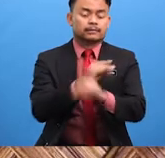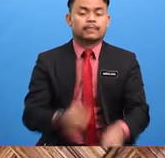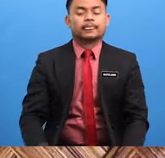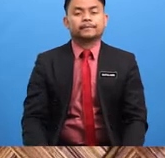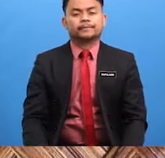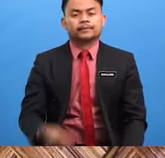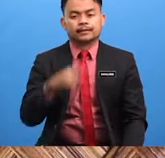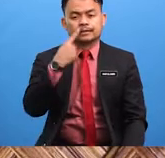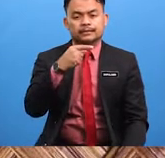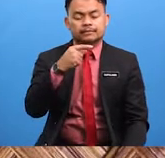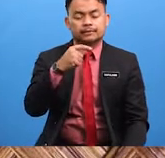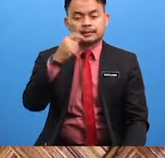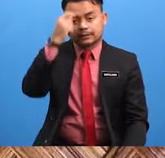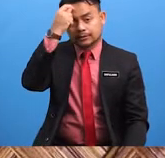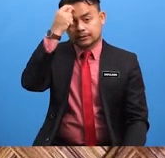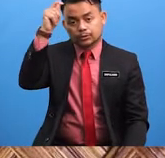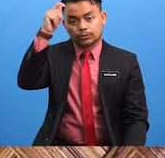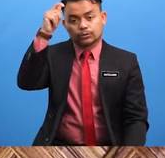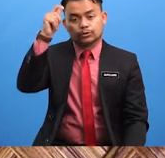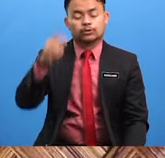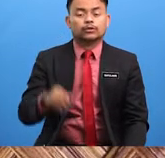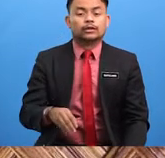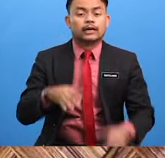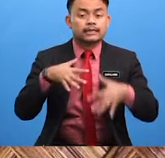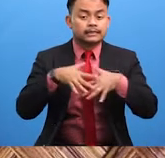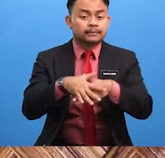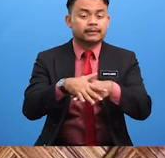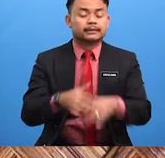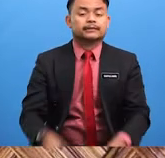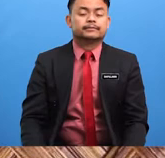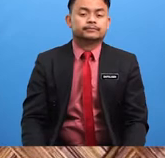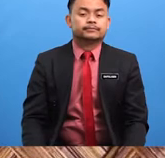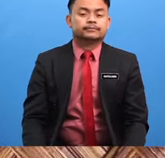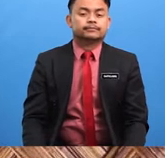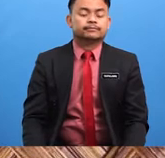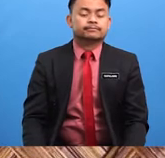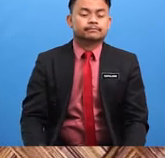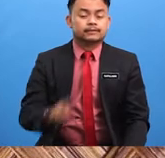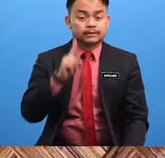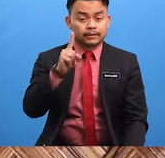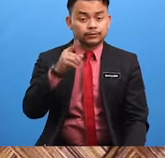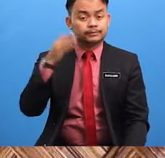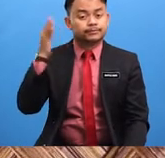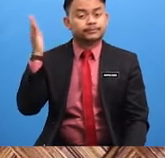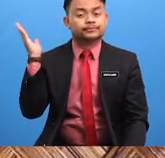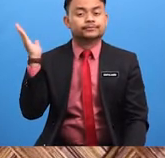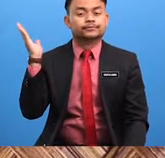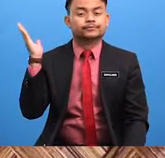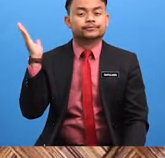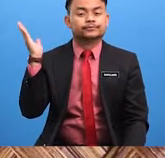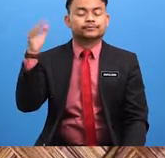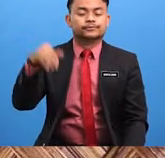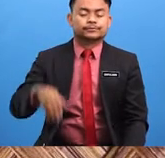Siapakah tokoh kraf anyaman? Tokoh-tokoh anyaman ialah 1. Puan Hajah Aminah Ahmad, dilahirkan pada